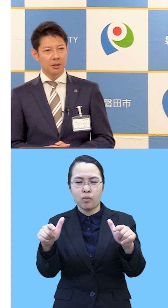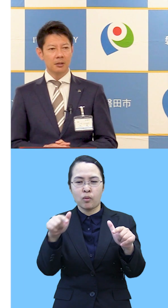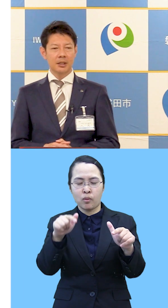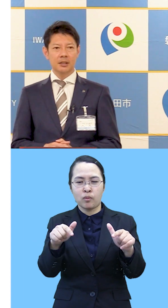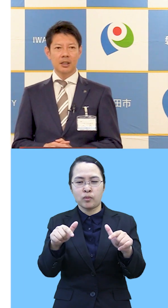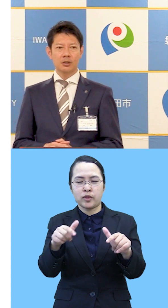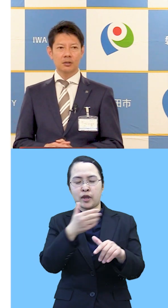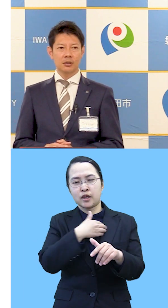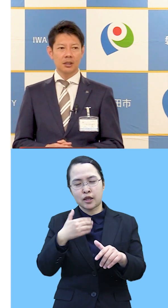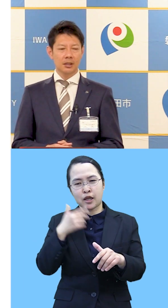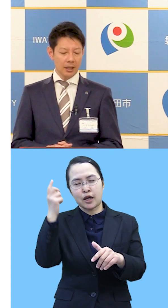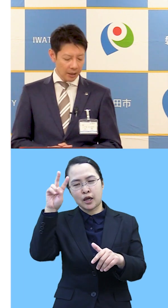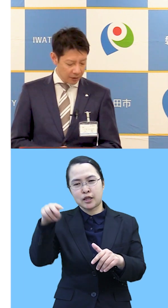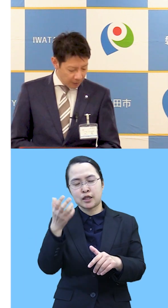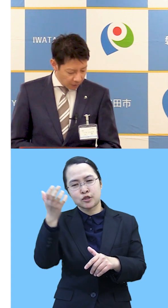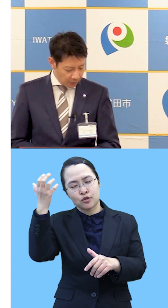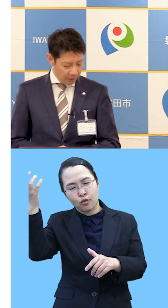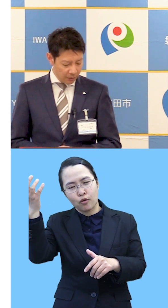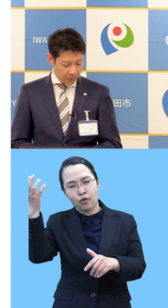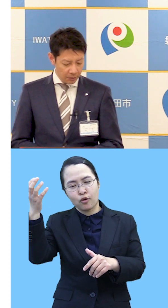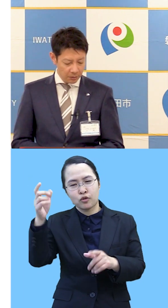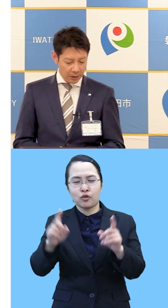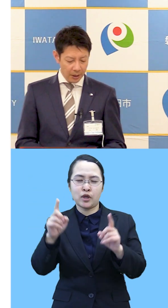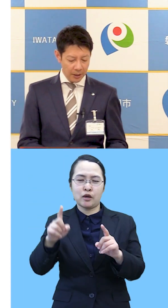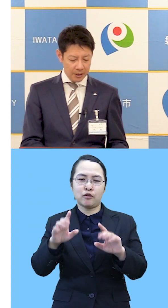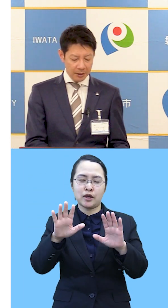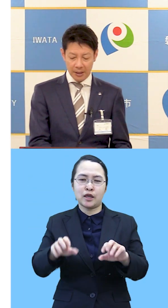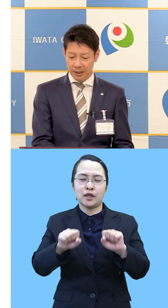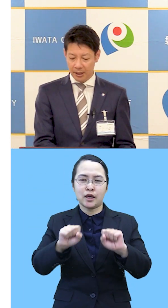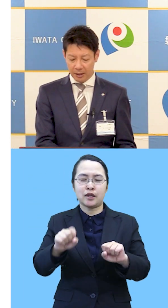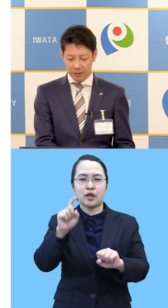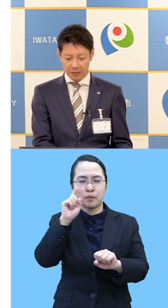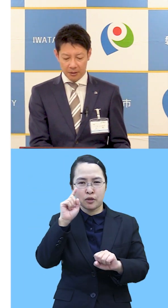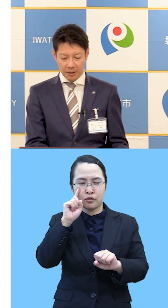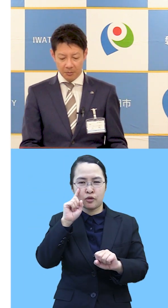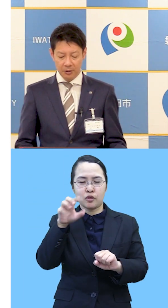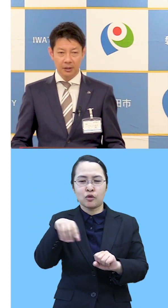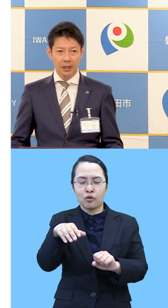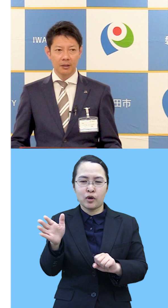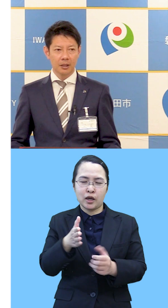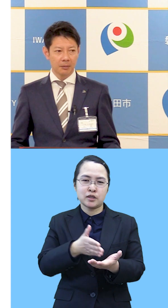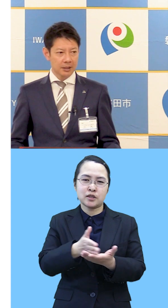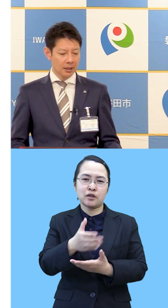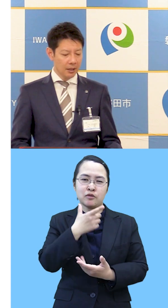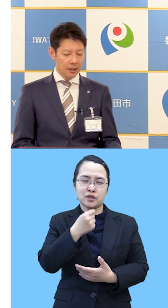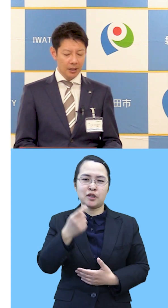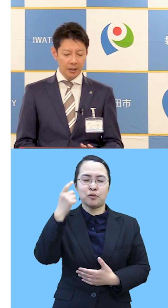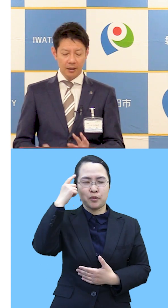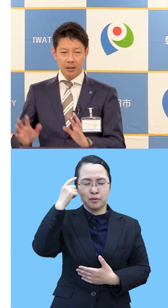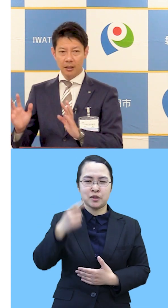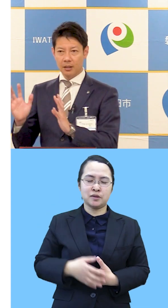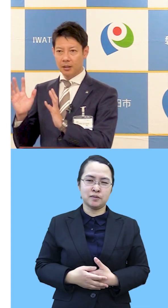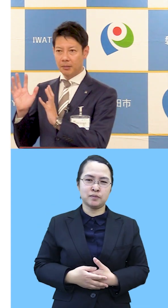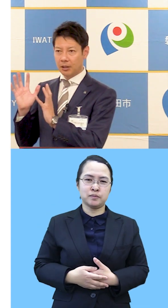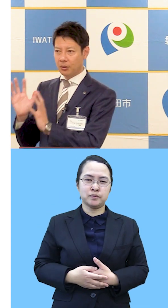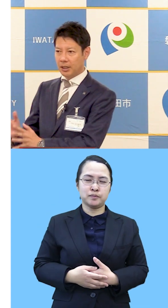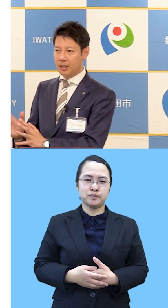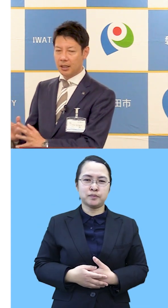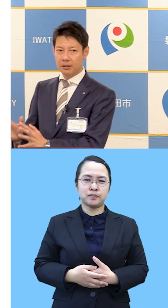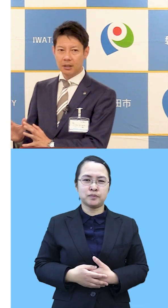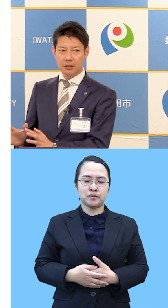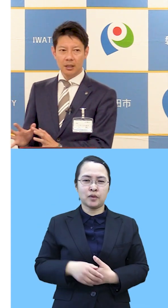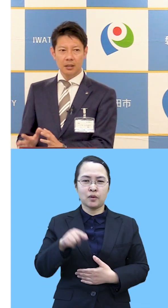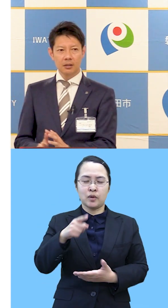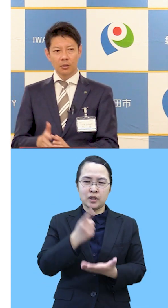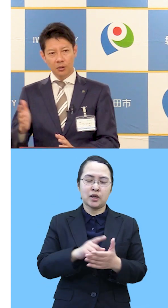ますけれども、まず最初の年ですからやってみるというところから始めていきたいなというふうに思っております。またこれ